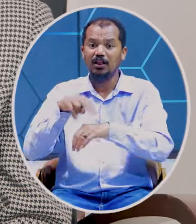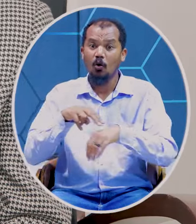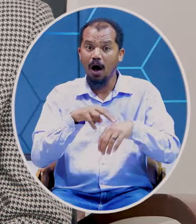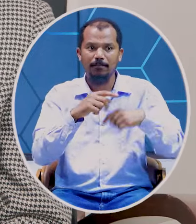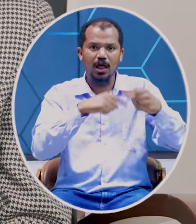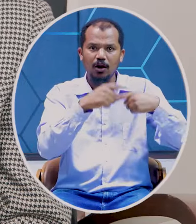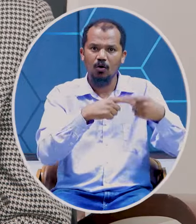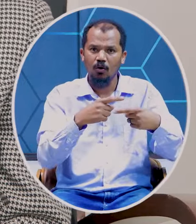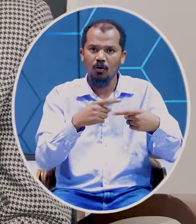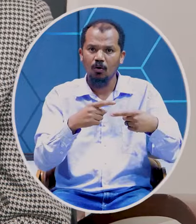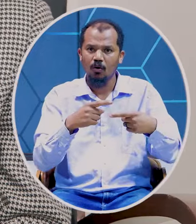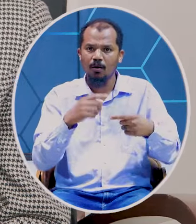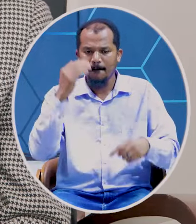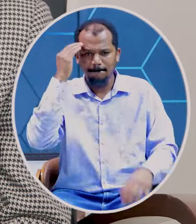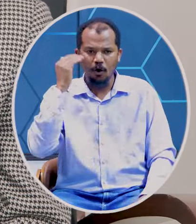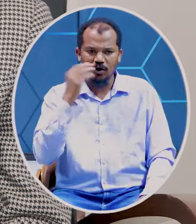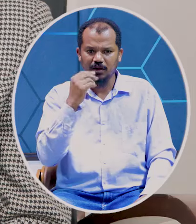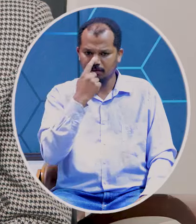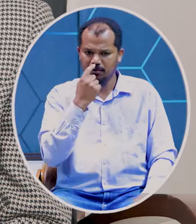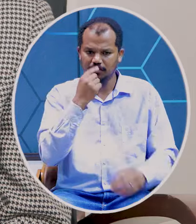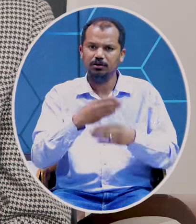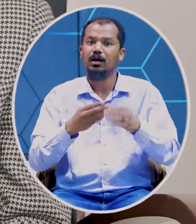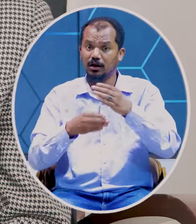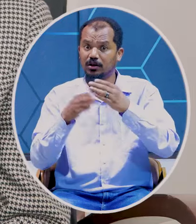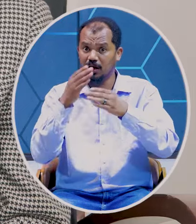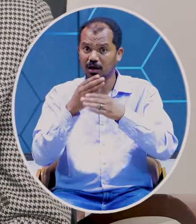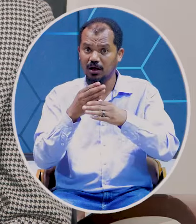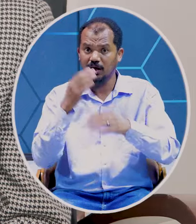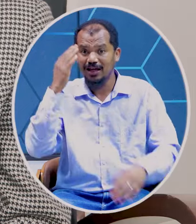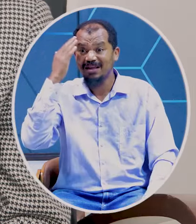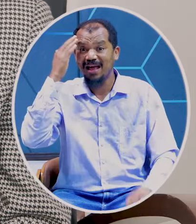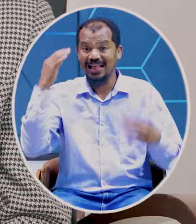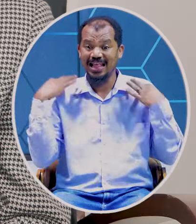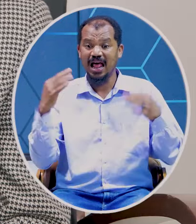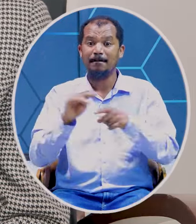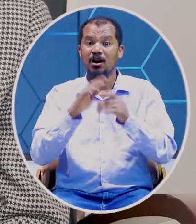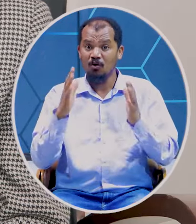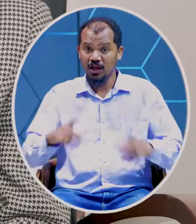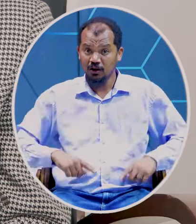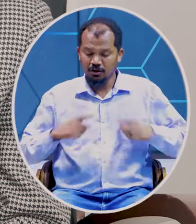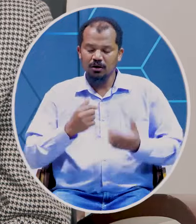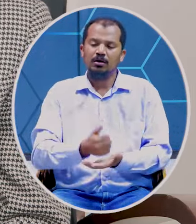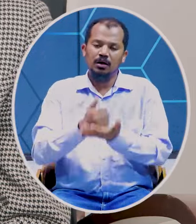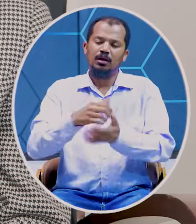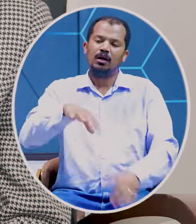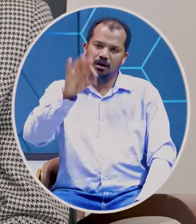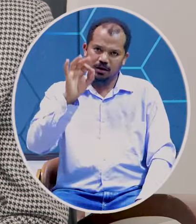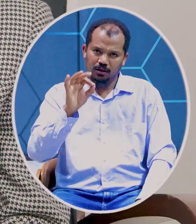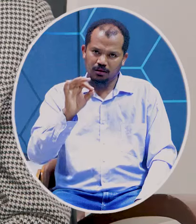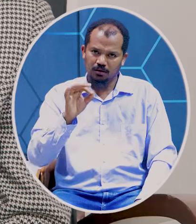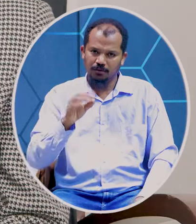ተቋም ላይ ቢሄዱ በእውቀትና በልምድ ደረጃ ያን የሚያውቅ ጤና ባለሙያ ስለሚኖር እርዳታ